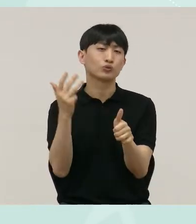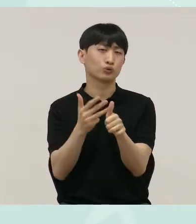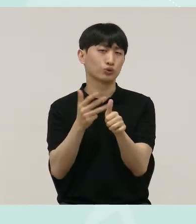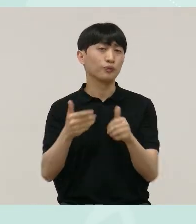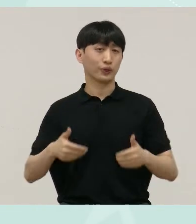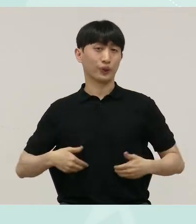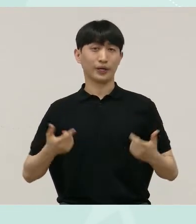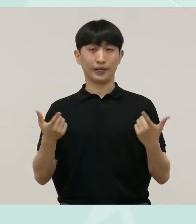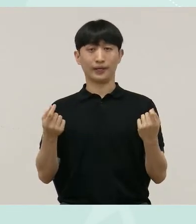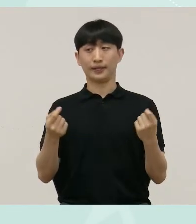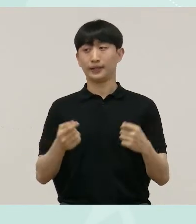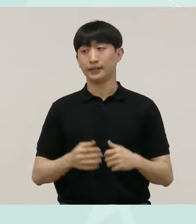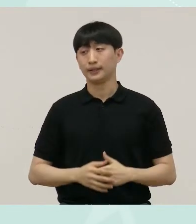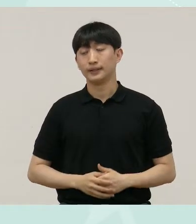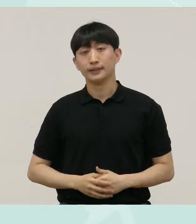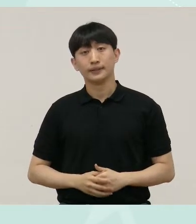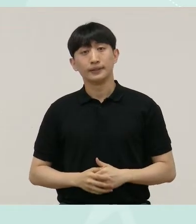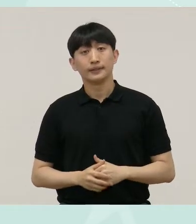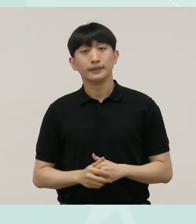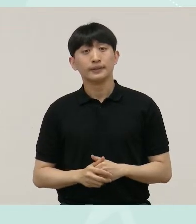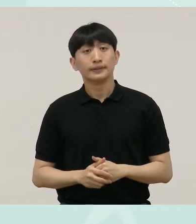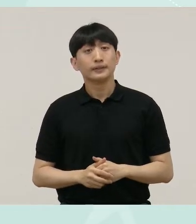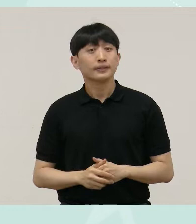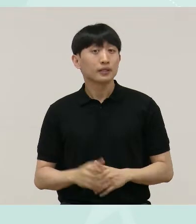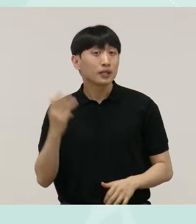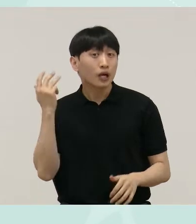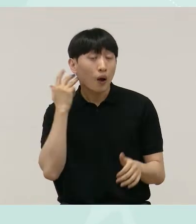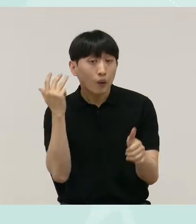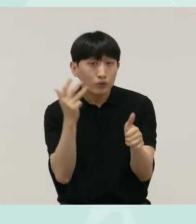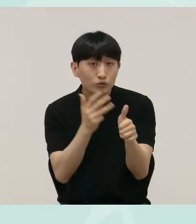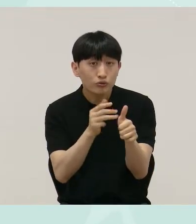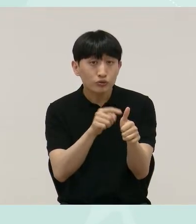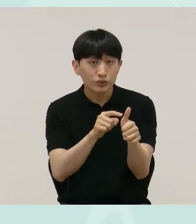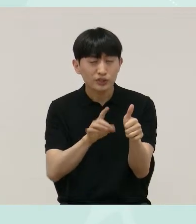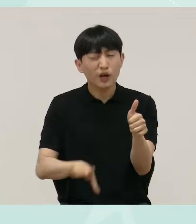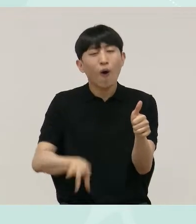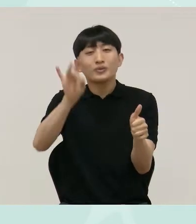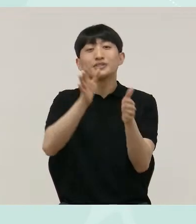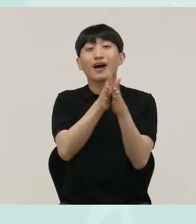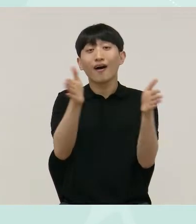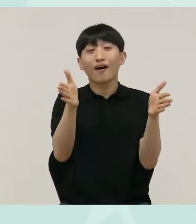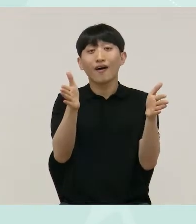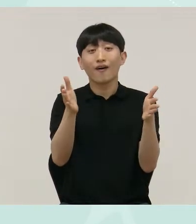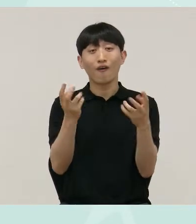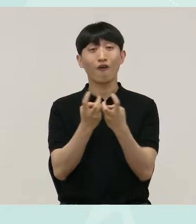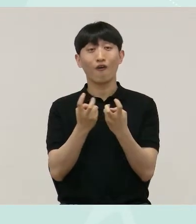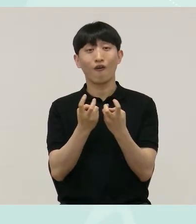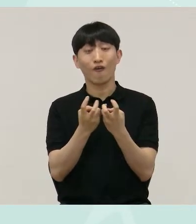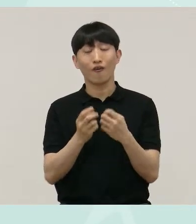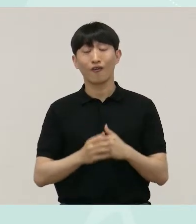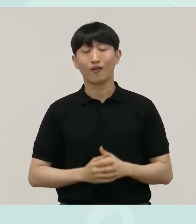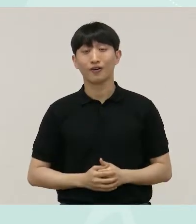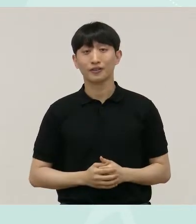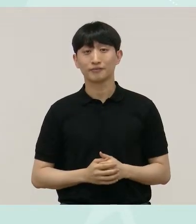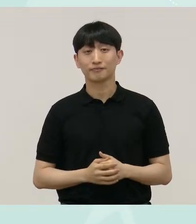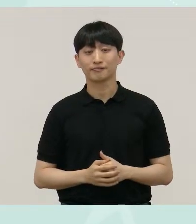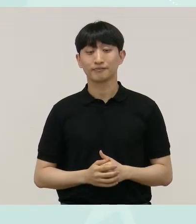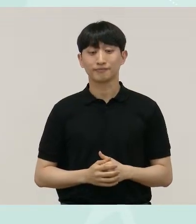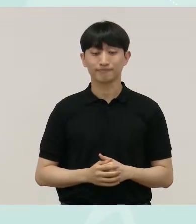됩니다. 자, 그렇다면 이 인공화호 수술은 어떻게 처음 역사가 시작됐을까요?